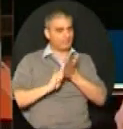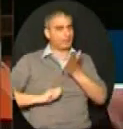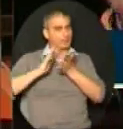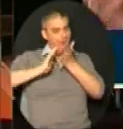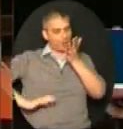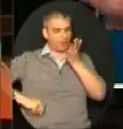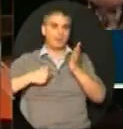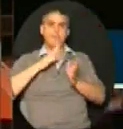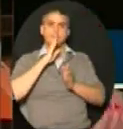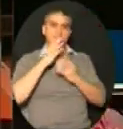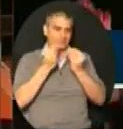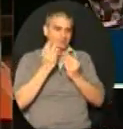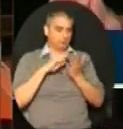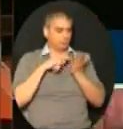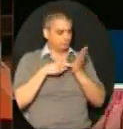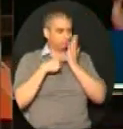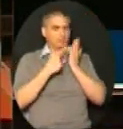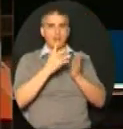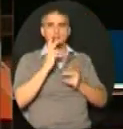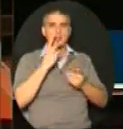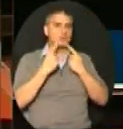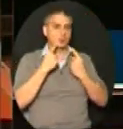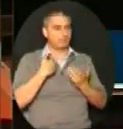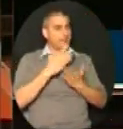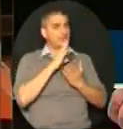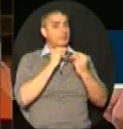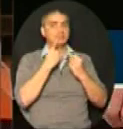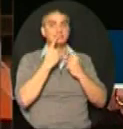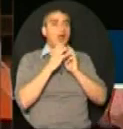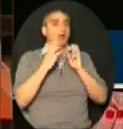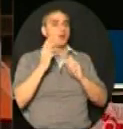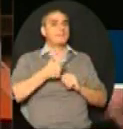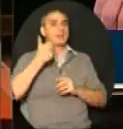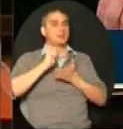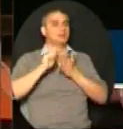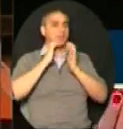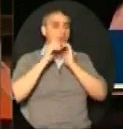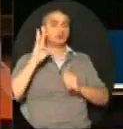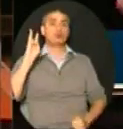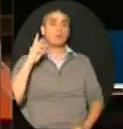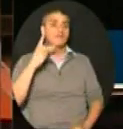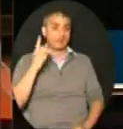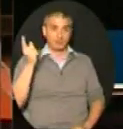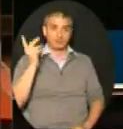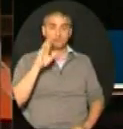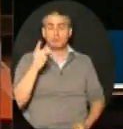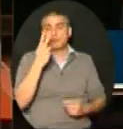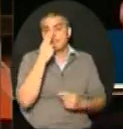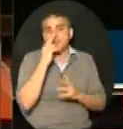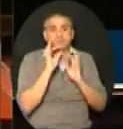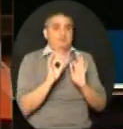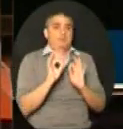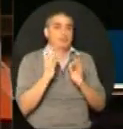מאוד מאוד ארוך, על הבעיות, על הדברים שהשתקפו לנו בדיונים. דיברתי שיחה מאוד מאוד ארוכה עם מנכ"ל משרד התקשורת, שלמה פילבר, ומומו פילבר, שמנסה